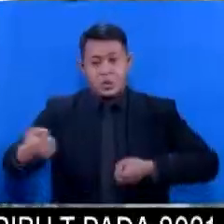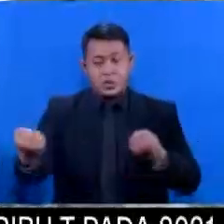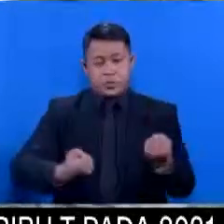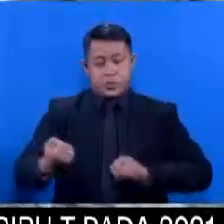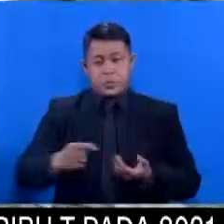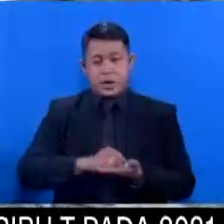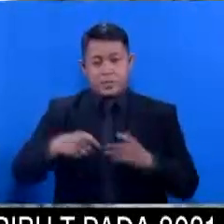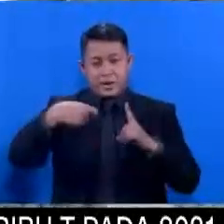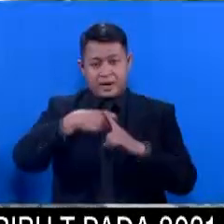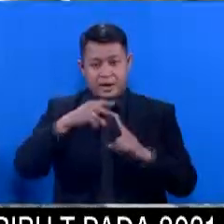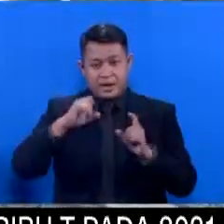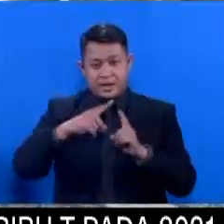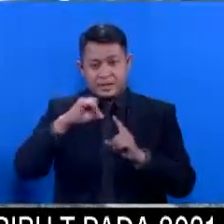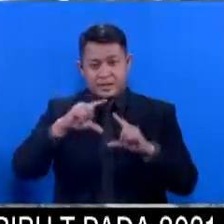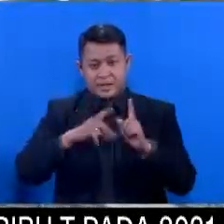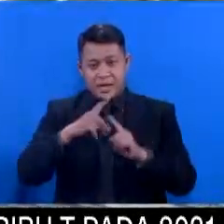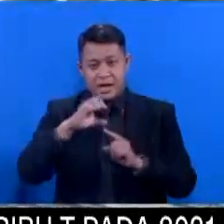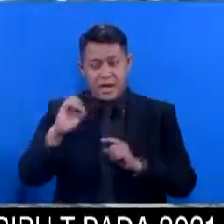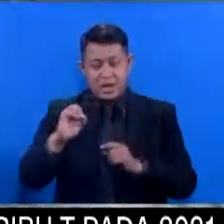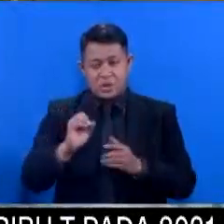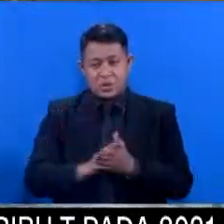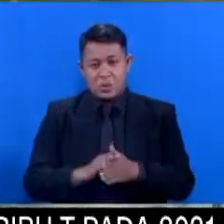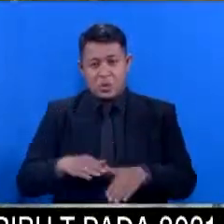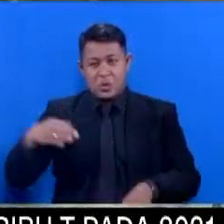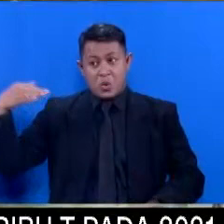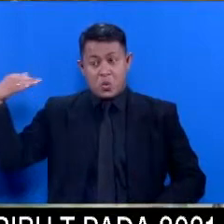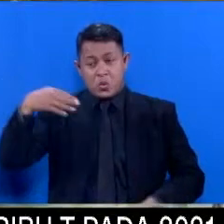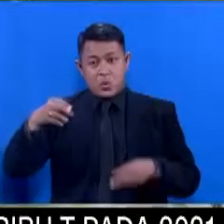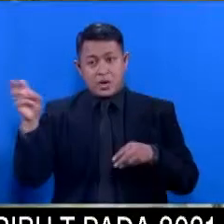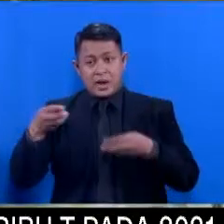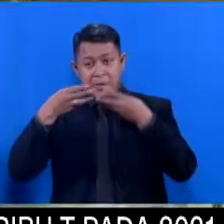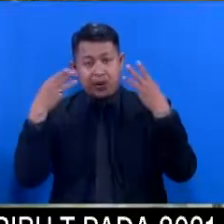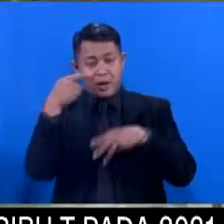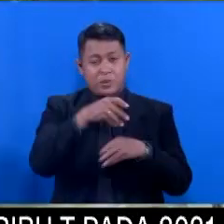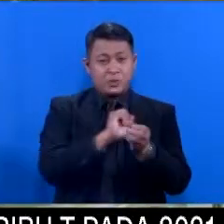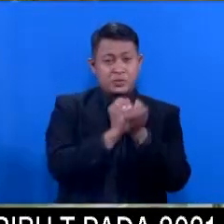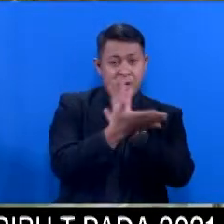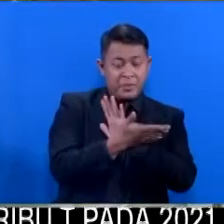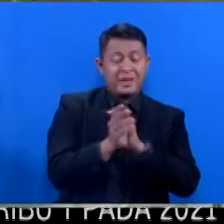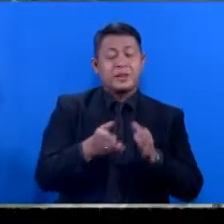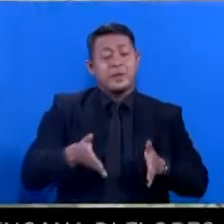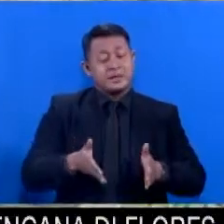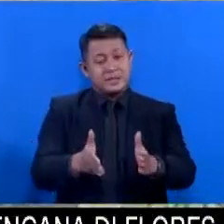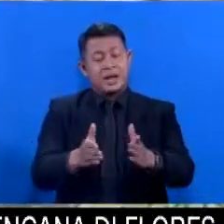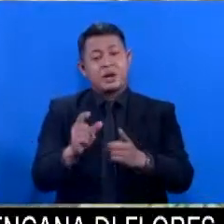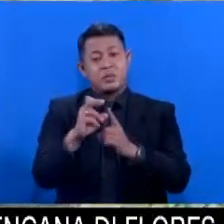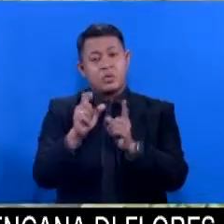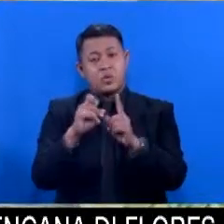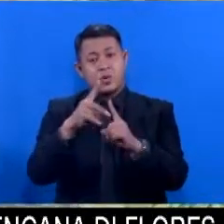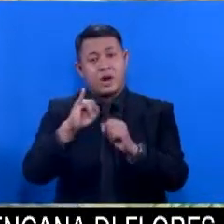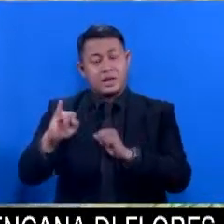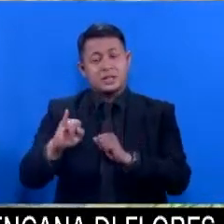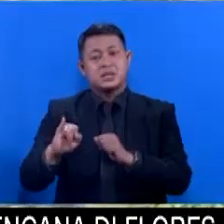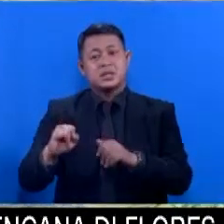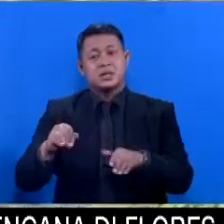Kristianto asal Donomulyo, Malang, Jawa Timur ini melaju dari arah Malang menuju Surabaya, namun sesampainya di Jalan Raya Purwodadi,